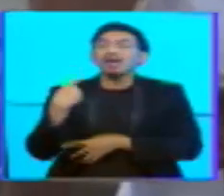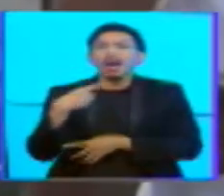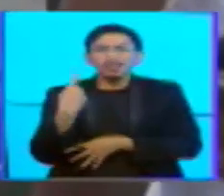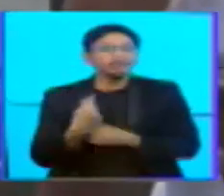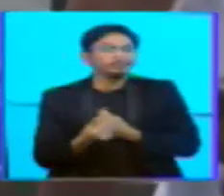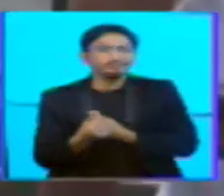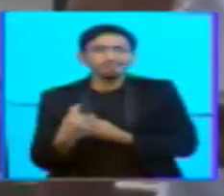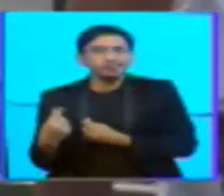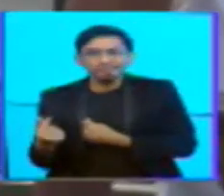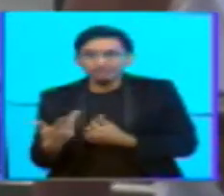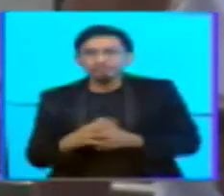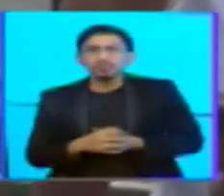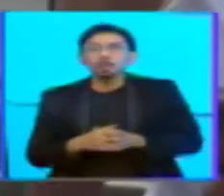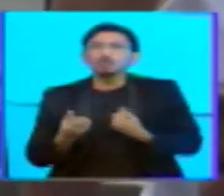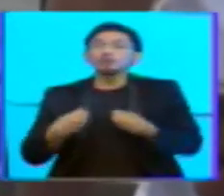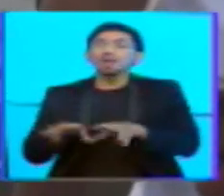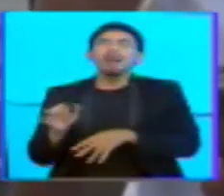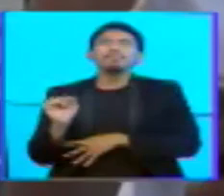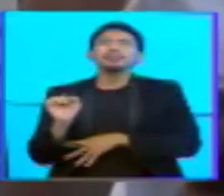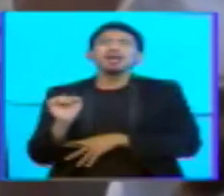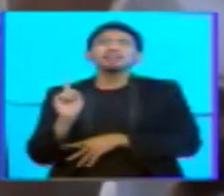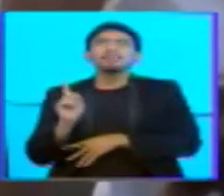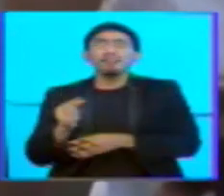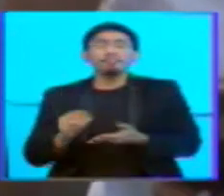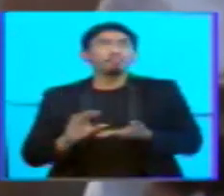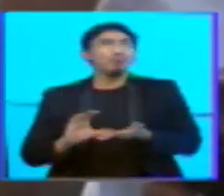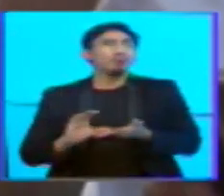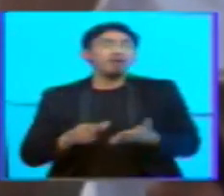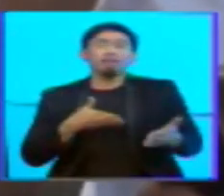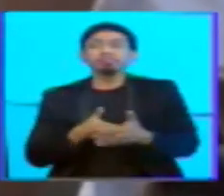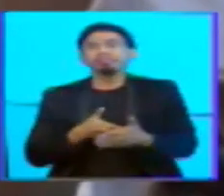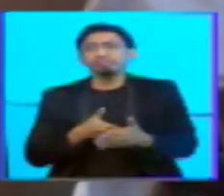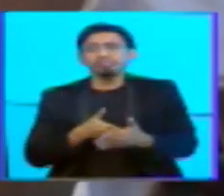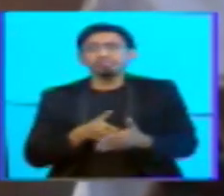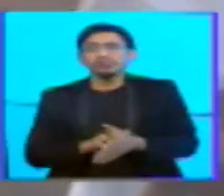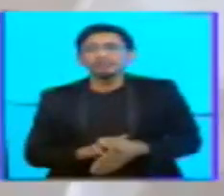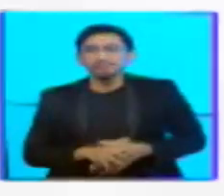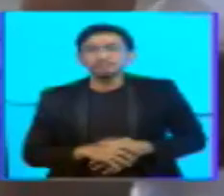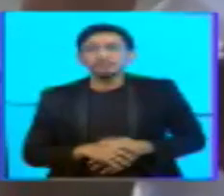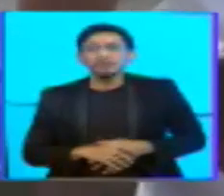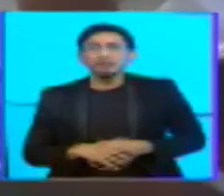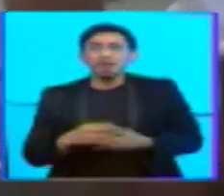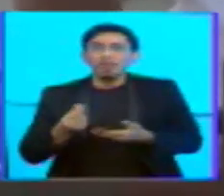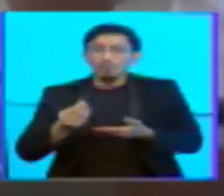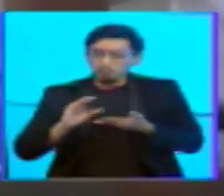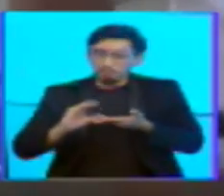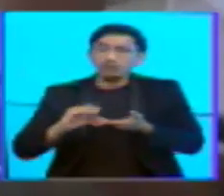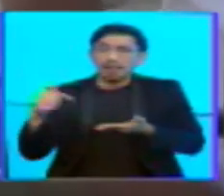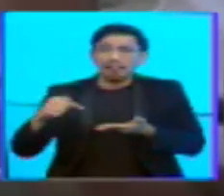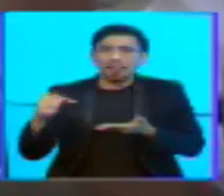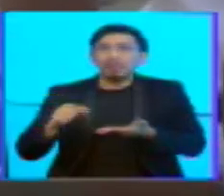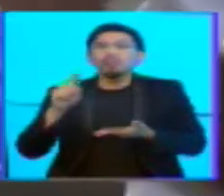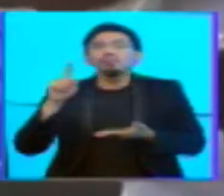bisa jualan juga, karena kan modalnya juga tergerus untuk kehidupan, untuk membiayai hidup sehari-hari. Ya,